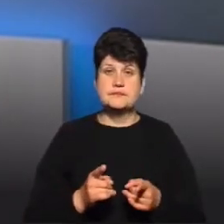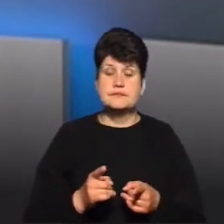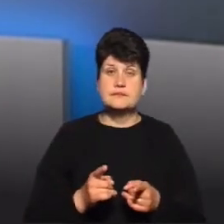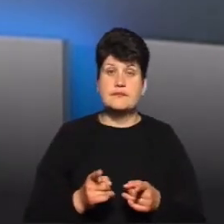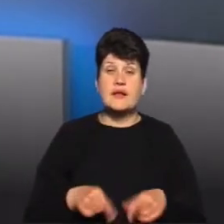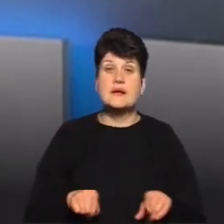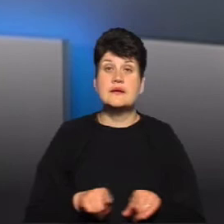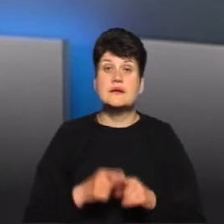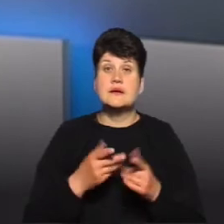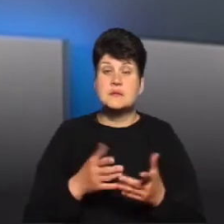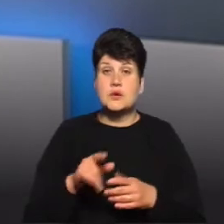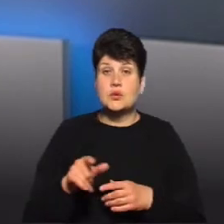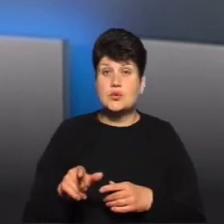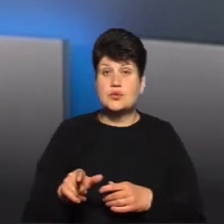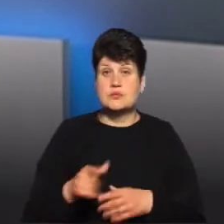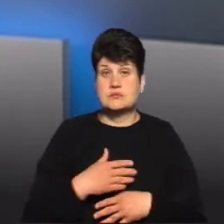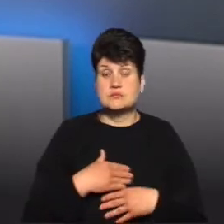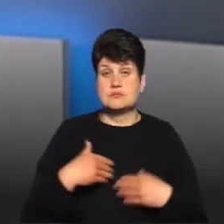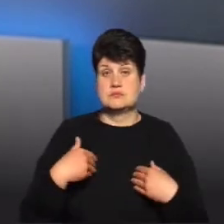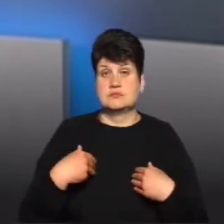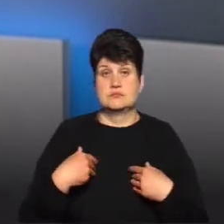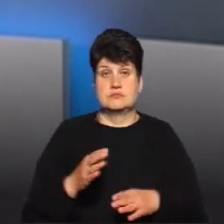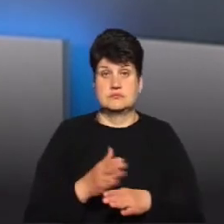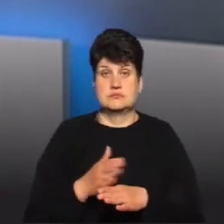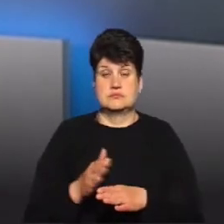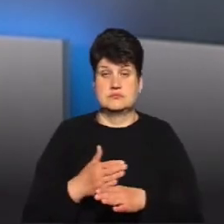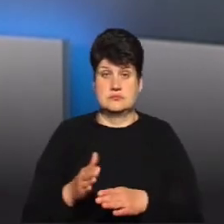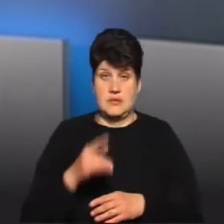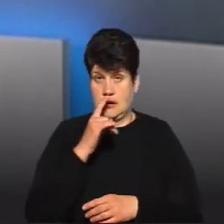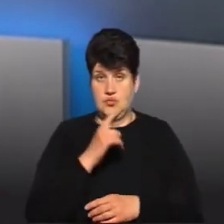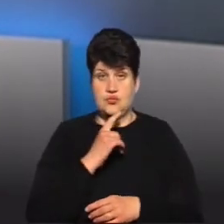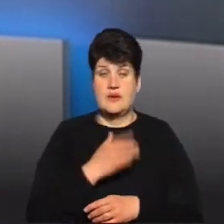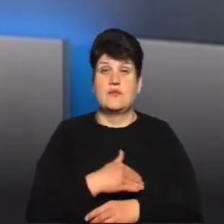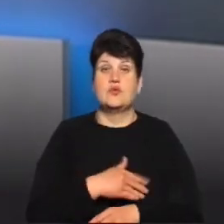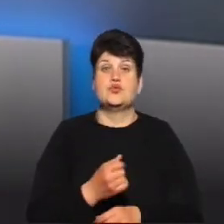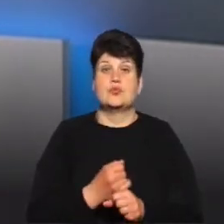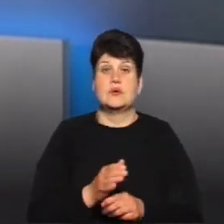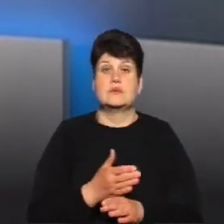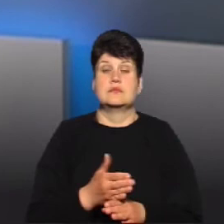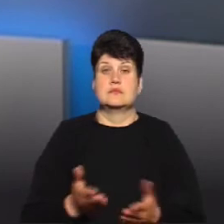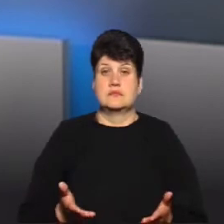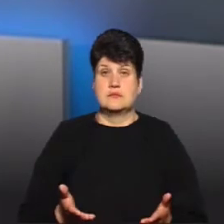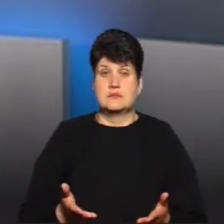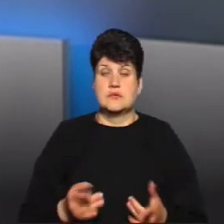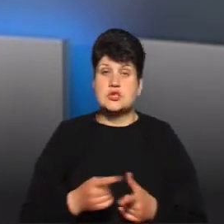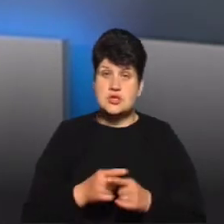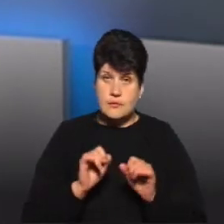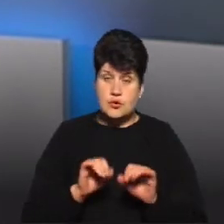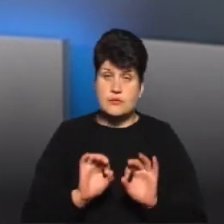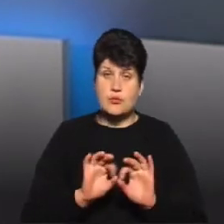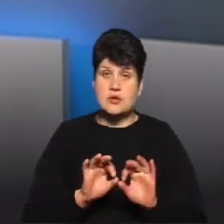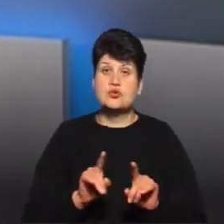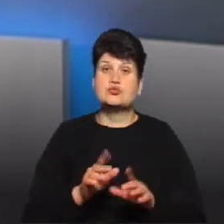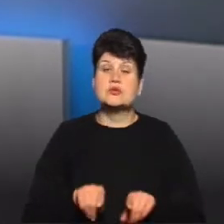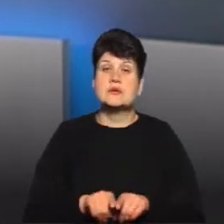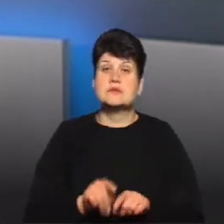люди демотивовуються, як на мене. Вони не розуміють, для чого вони тоді сортують. Чи можете ви пояснити, чому так відбувається і